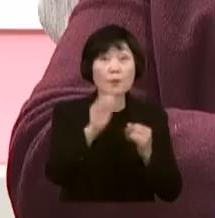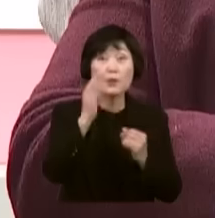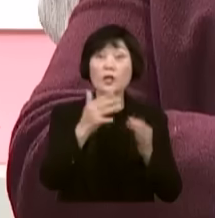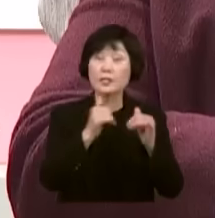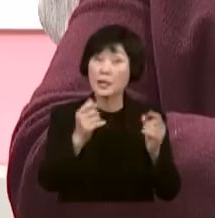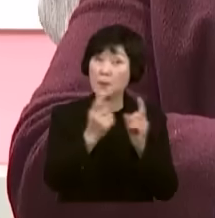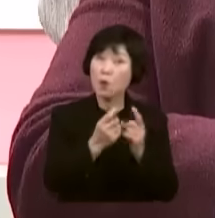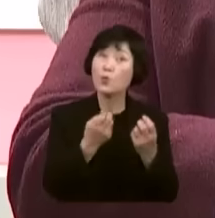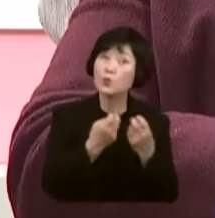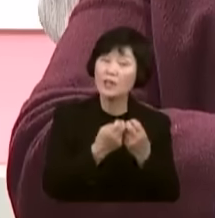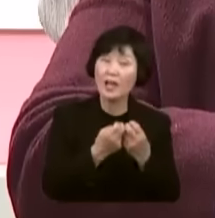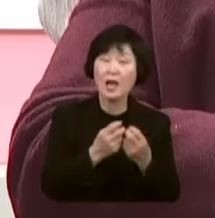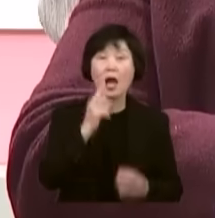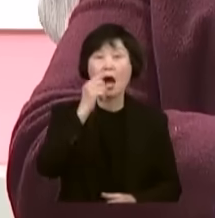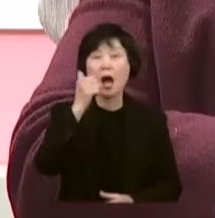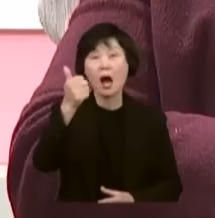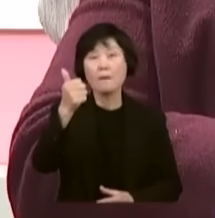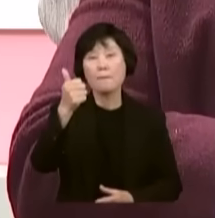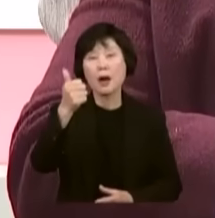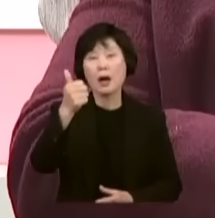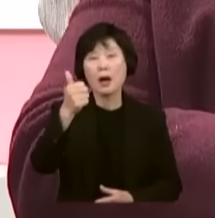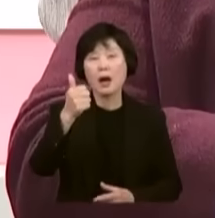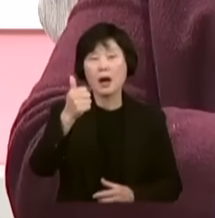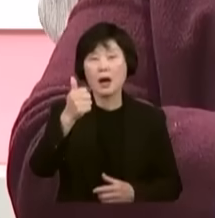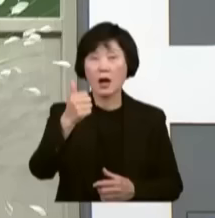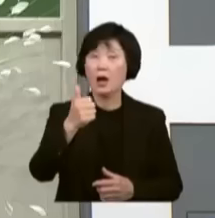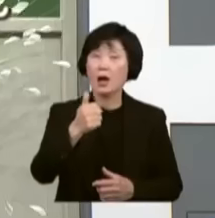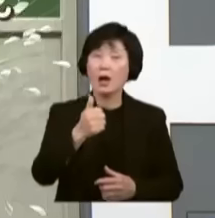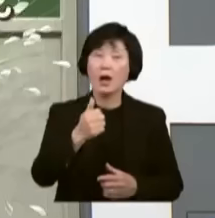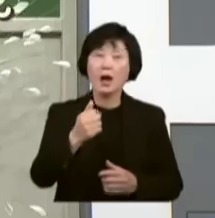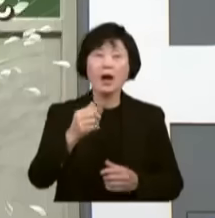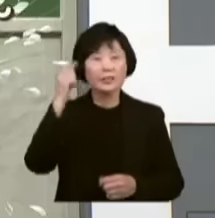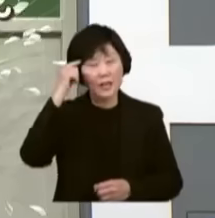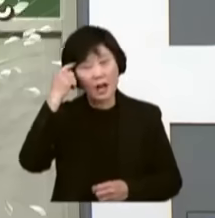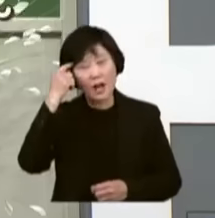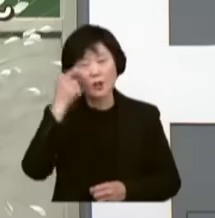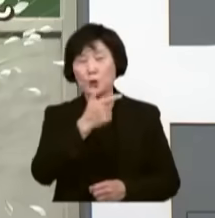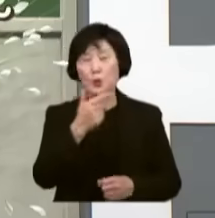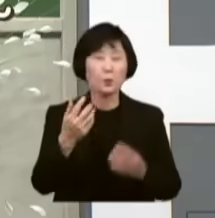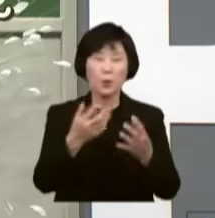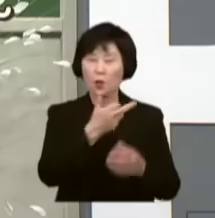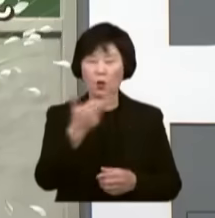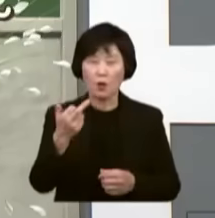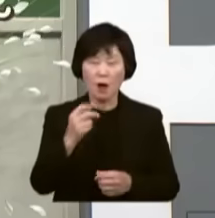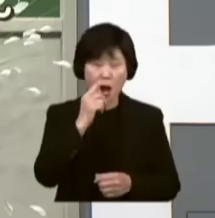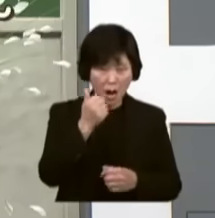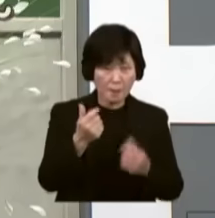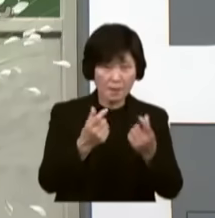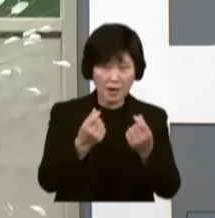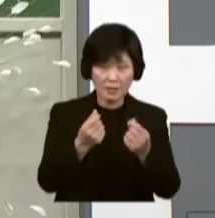아빠의 자리가 너무 커서 그리고 자꾸 아빠랑 비교하게 되니까 이게 어렵더라고요. 아이고 아빠 같은 남자가 어디 있어?